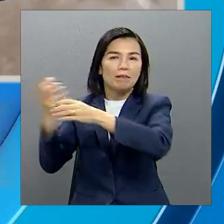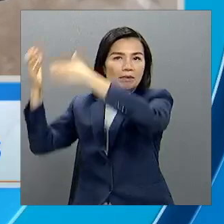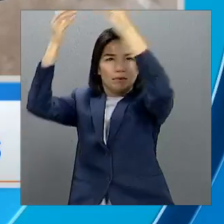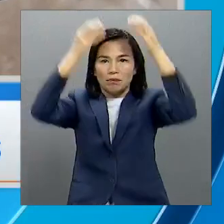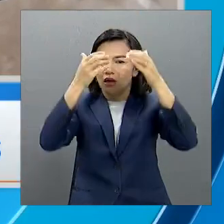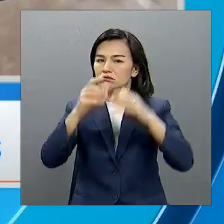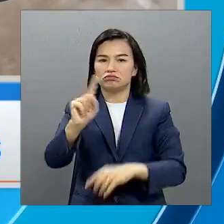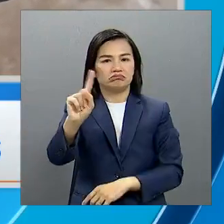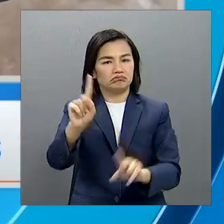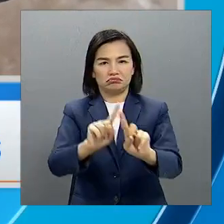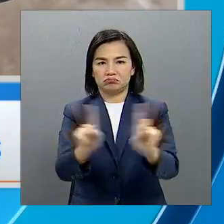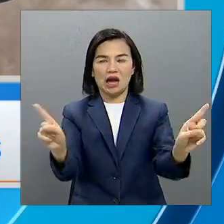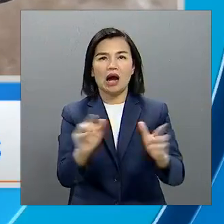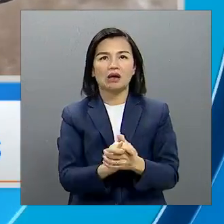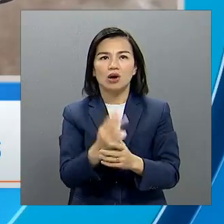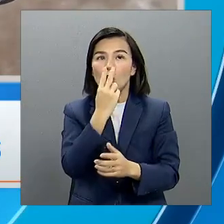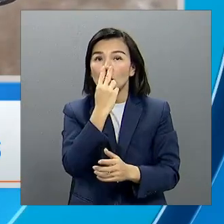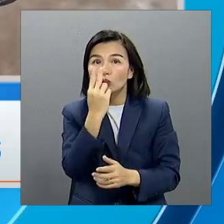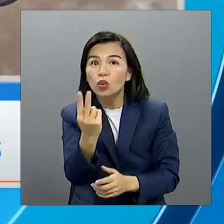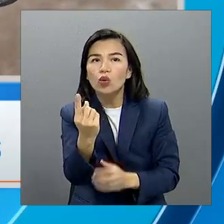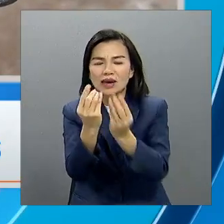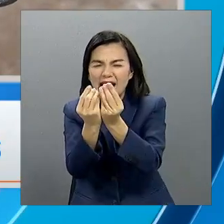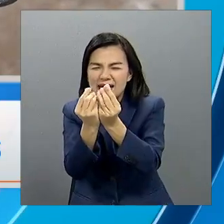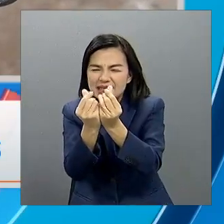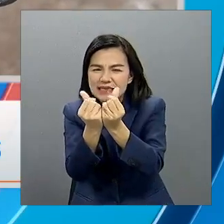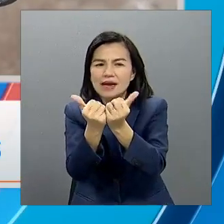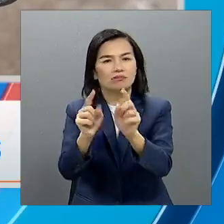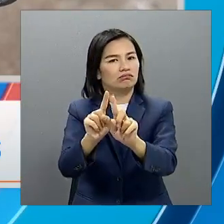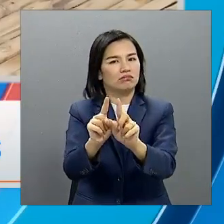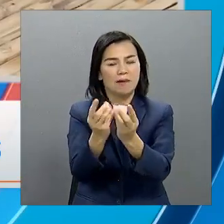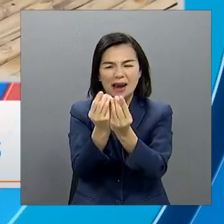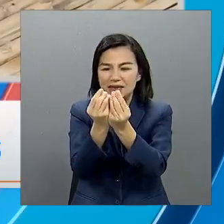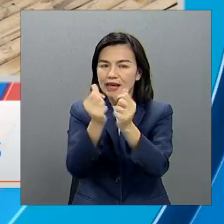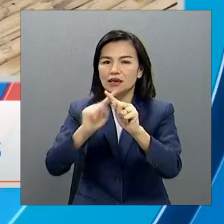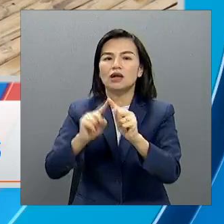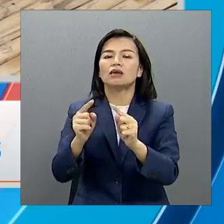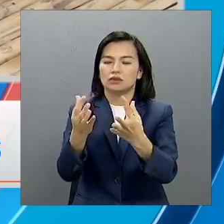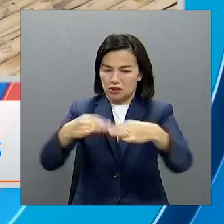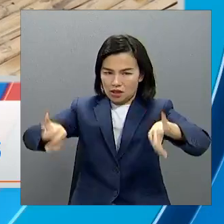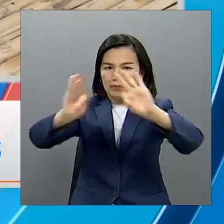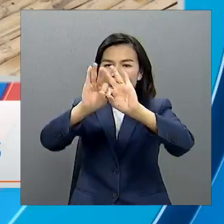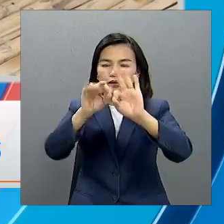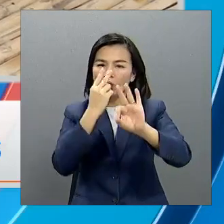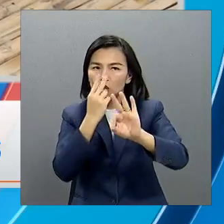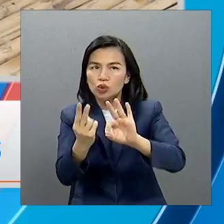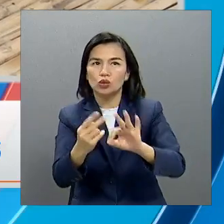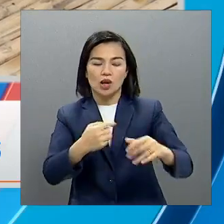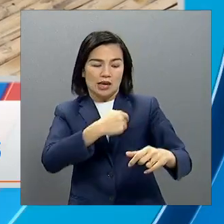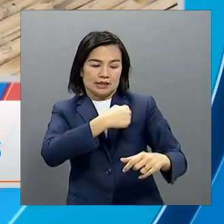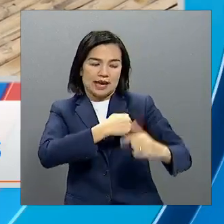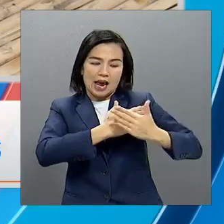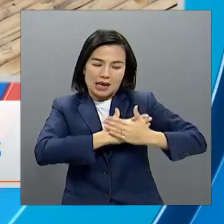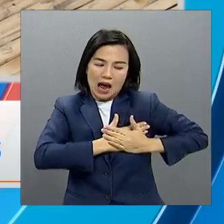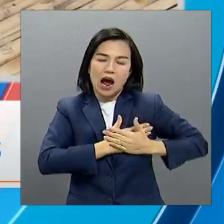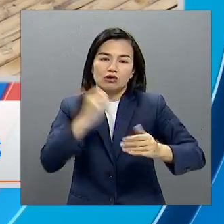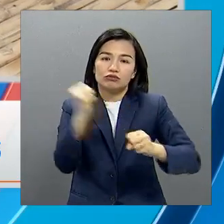าคุณผู้ชมไปสังเกตดีๆมันจะมีรายละเอียดเล็กๆเนี่ยซ่อนอยู่แล้วควรจะให้ความสำคัญกับมันนะ ใจรักด้วยฝึกฝนแล้วก็พยาย